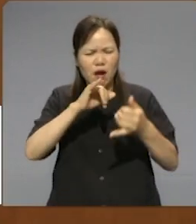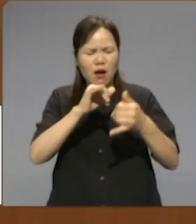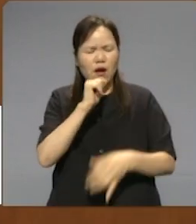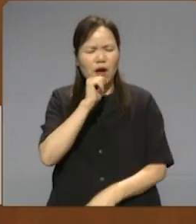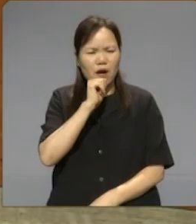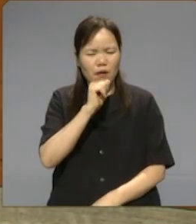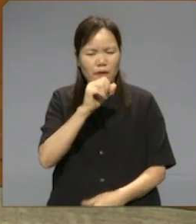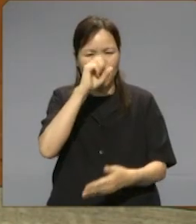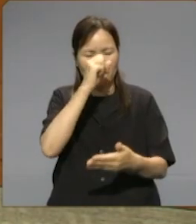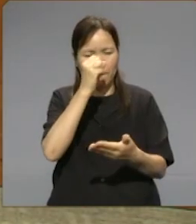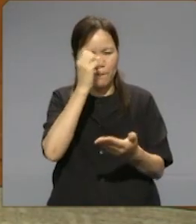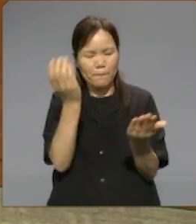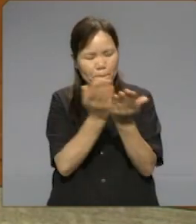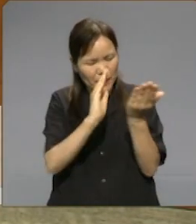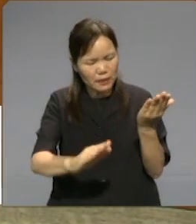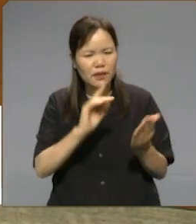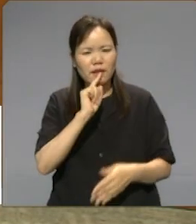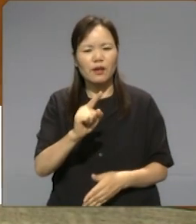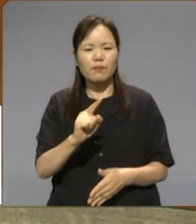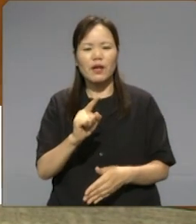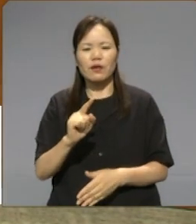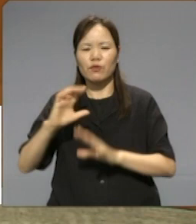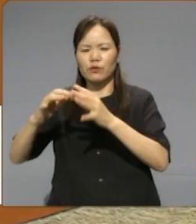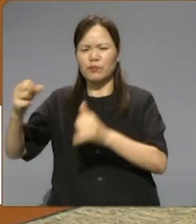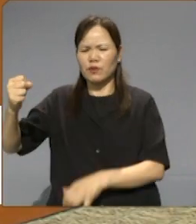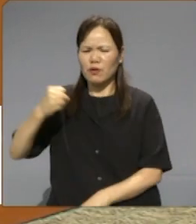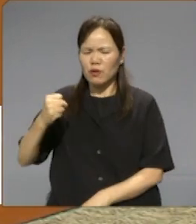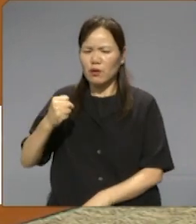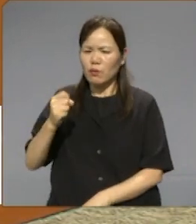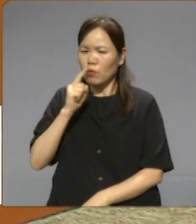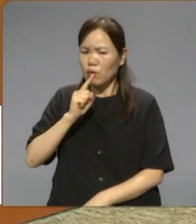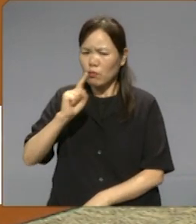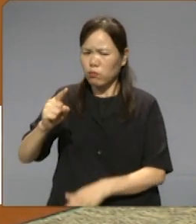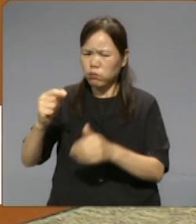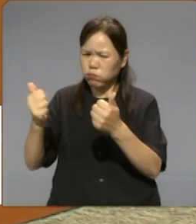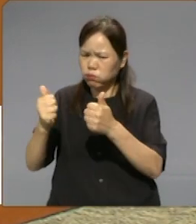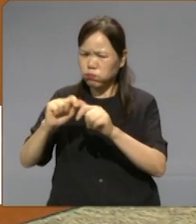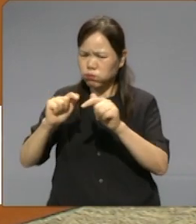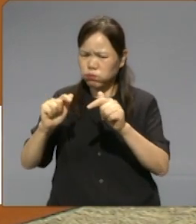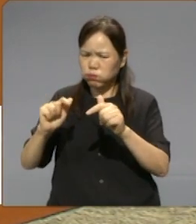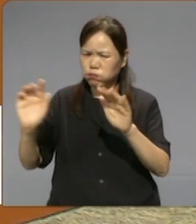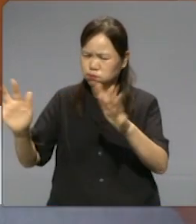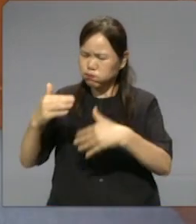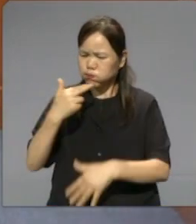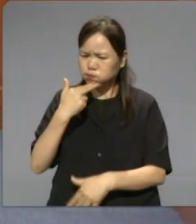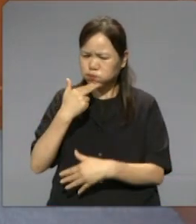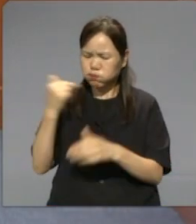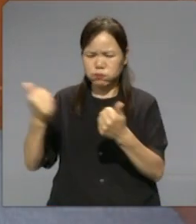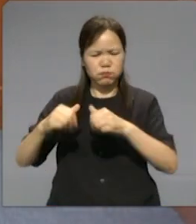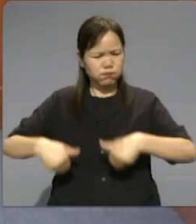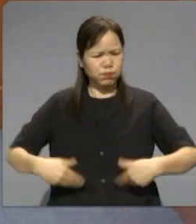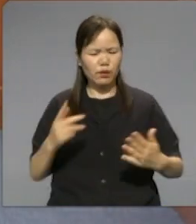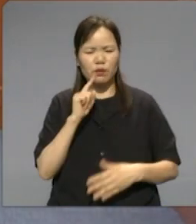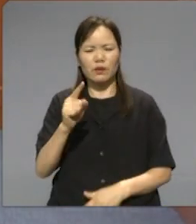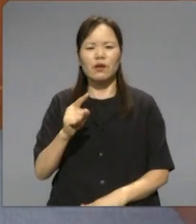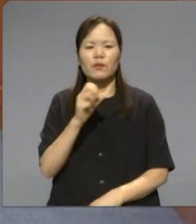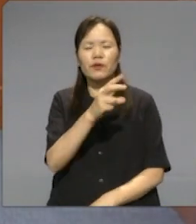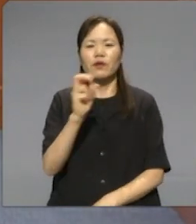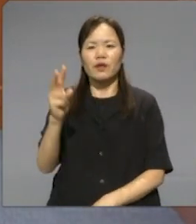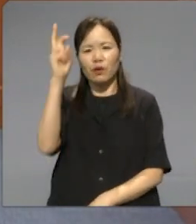확신하고 국민의 힘은 보고서 합의를 하지 않는다면 회의도 열 필요가 없다는 입장입니다 여야는 오전 회의에서도